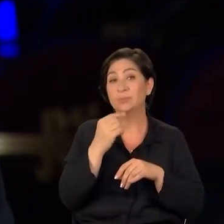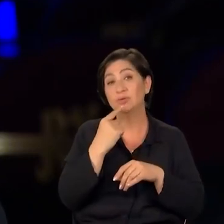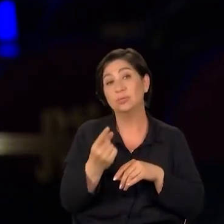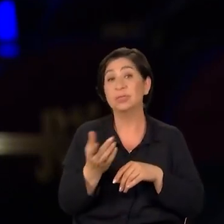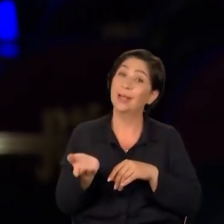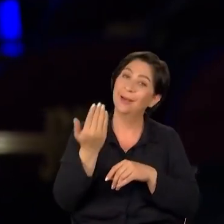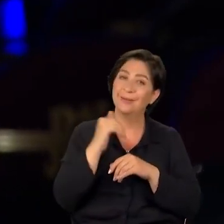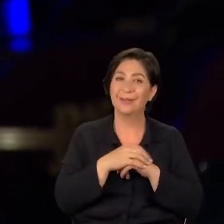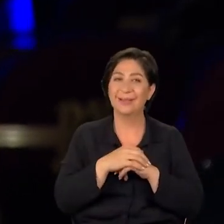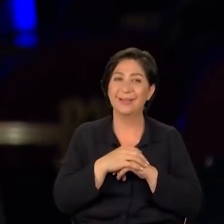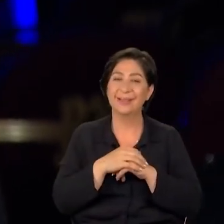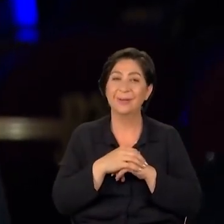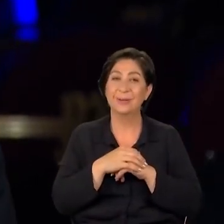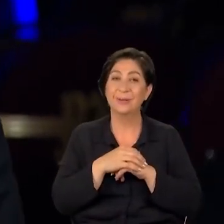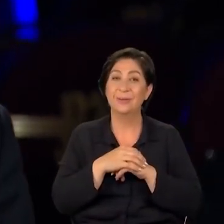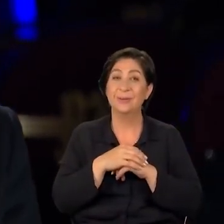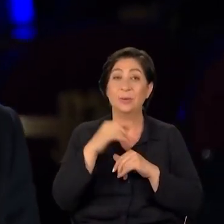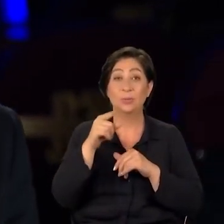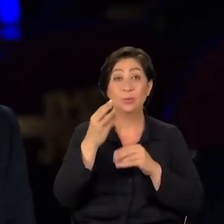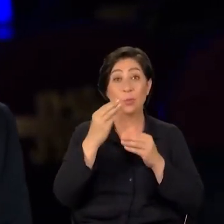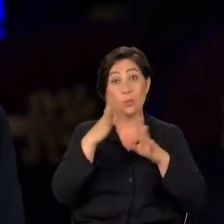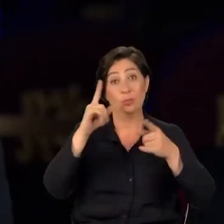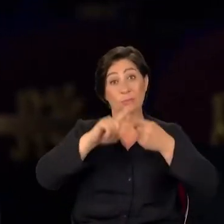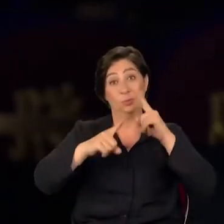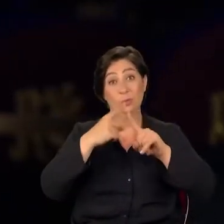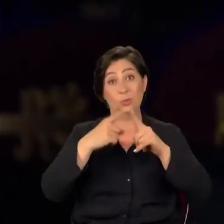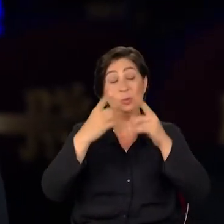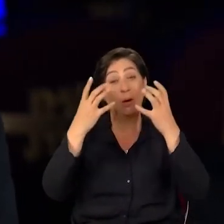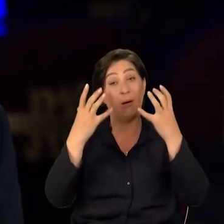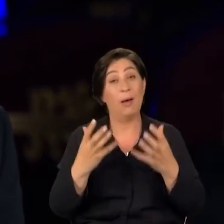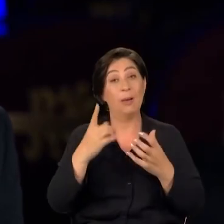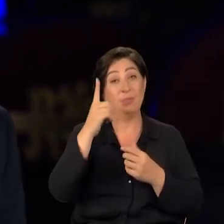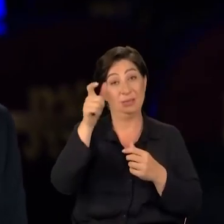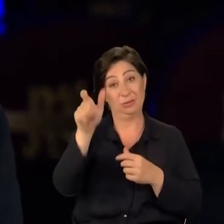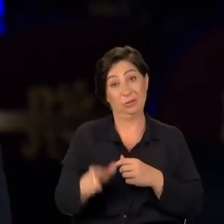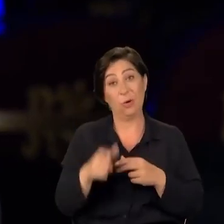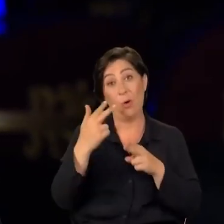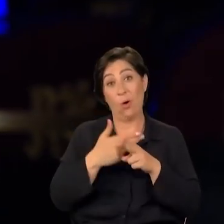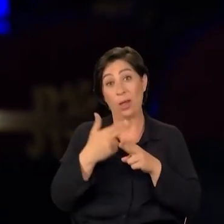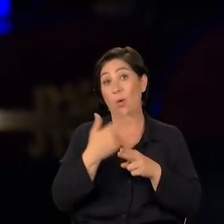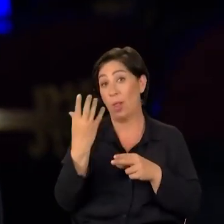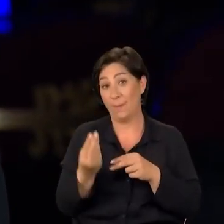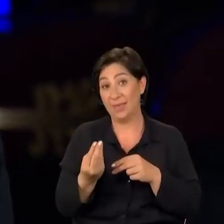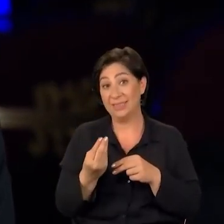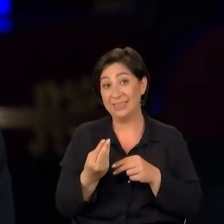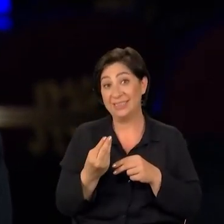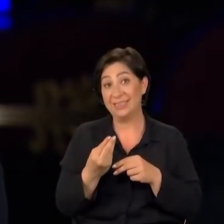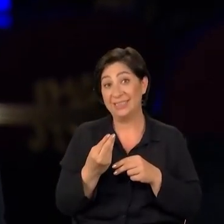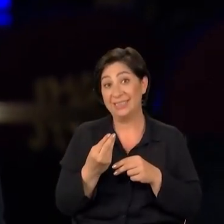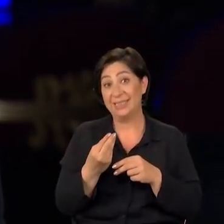kim söylemiş? Hadi bak bu bir hayli siyaseten yüklü bir örnek